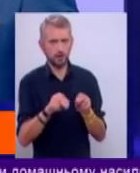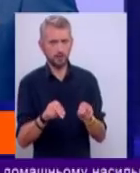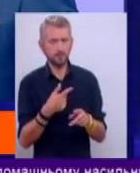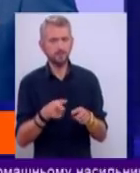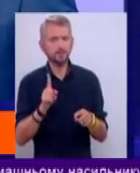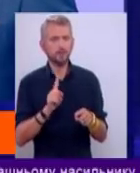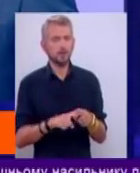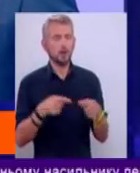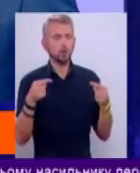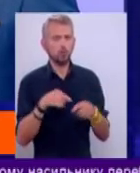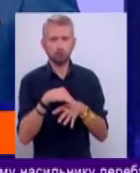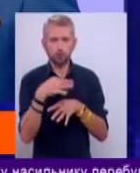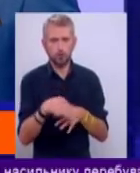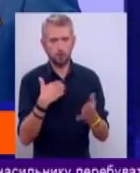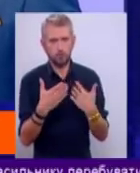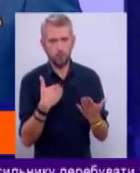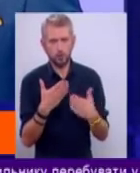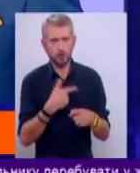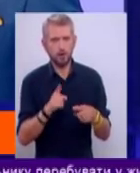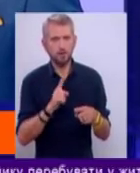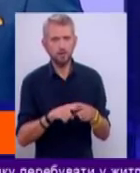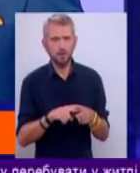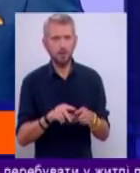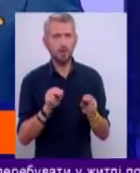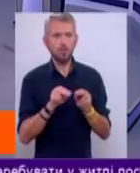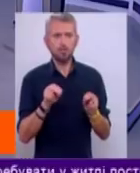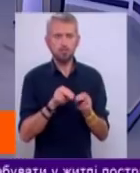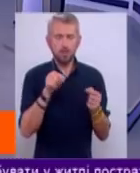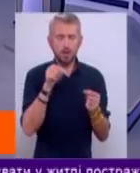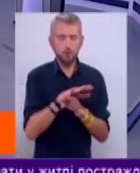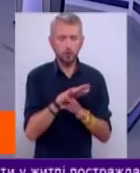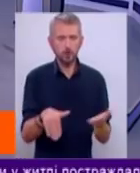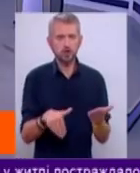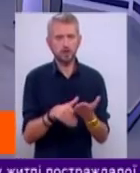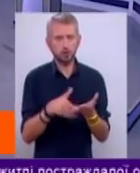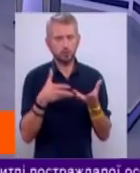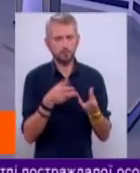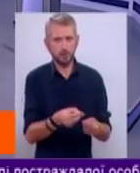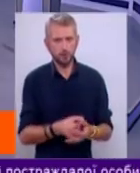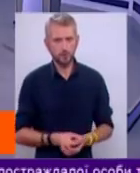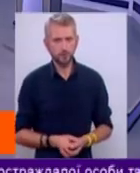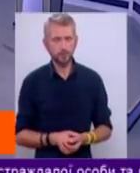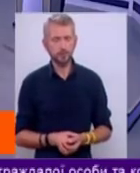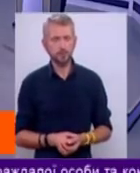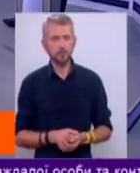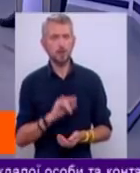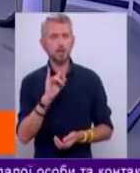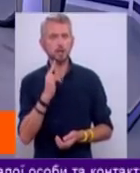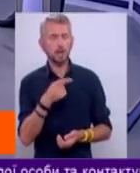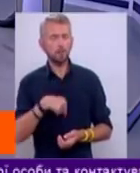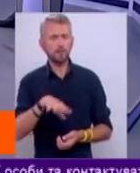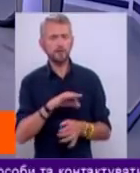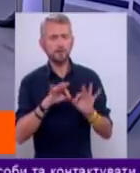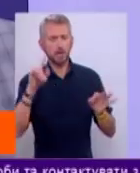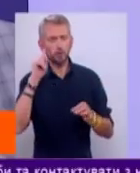Це однозначно жорстоке поводження. Тобто це не педагогічні засоби, скажімо так, впливу. Дитина, ми всі